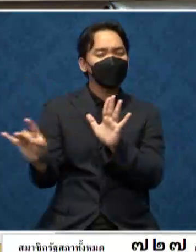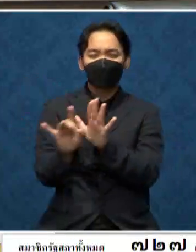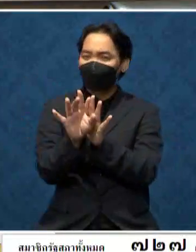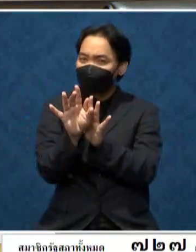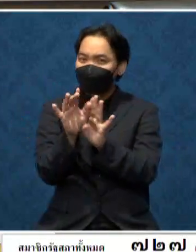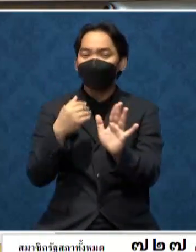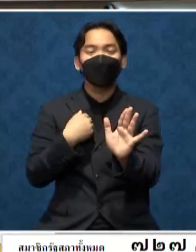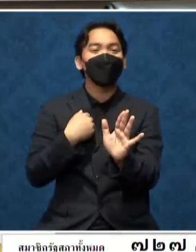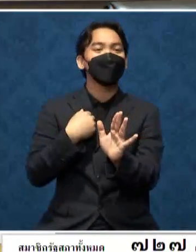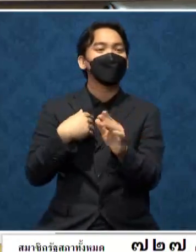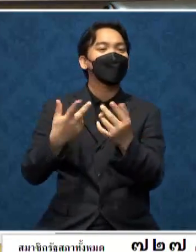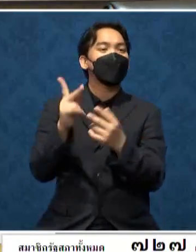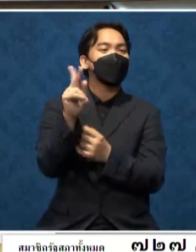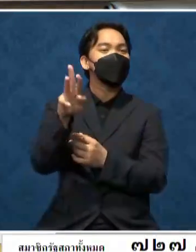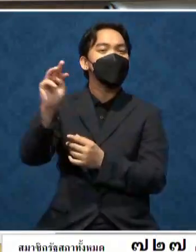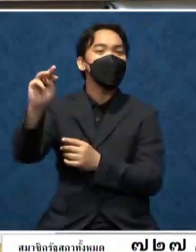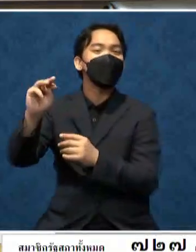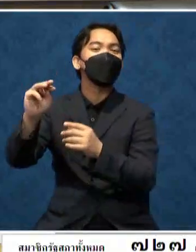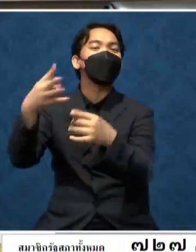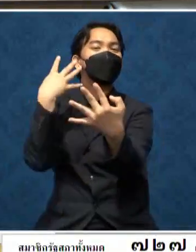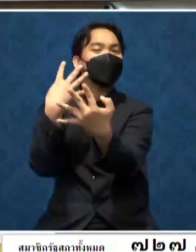ตามที่กำหนดในพระราชกิจฎีกา